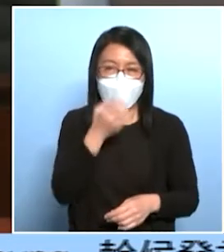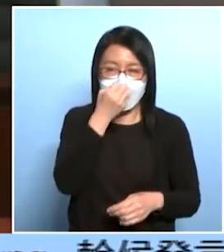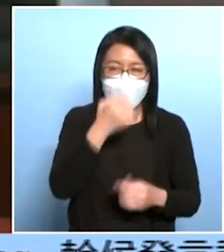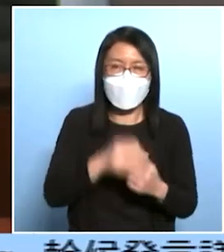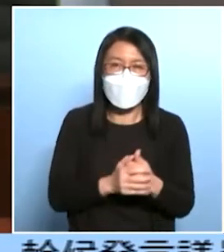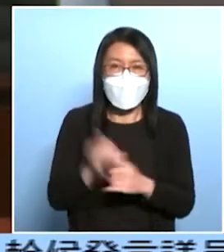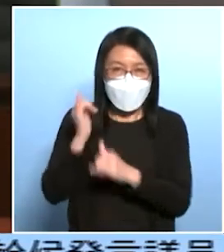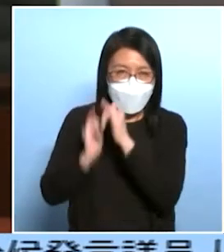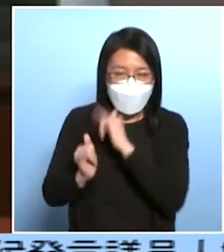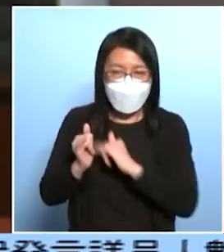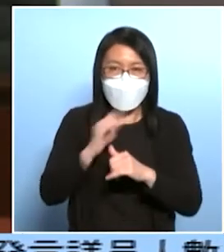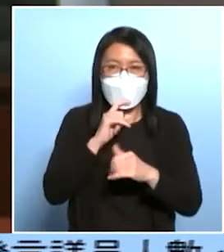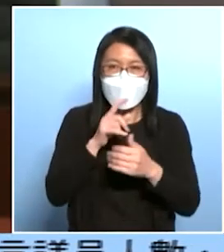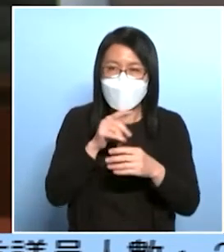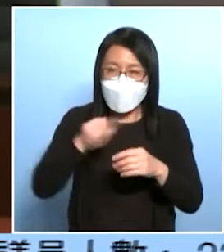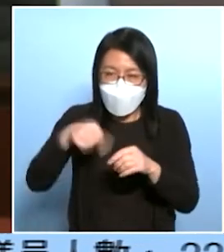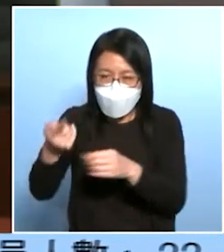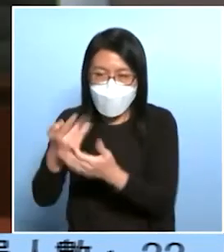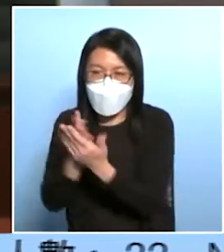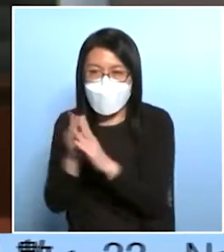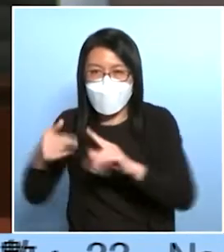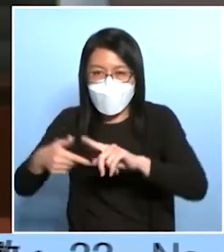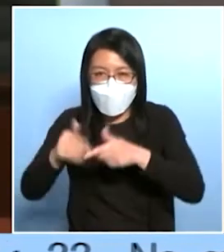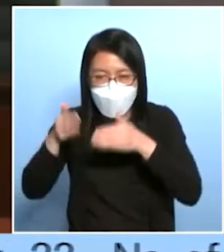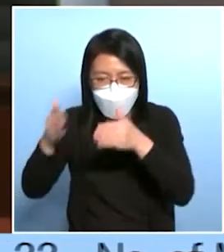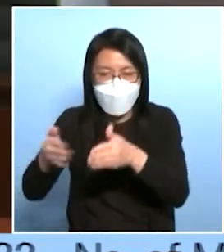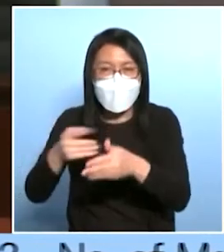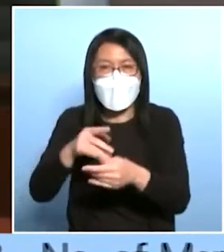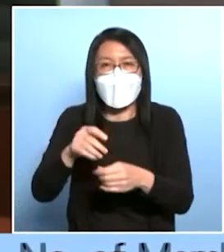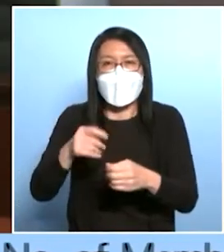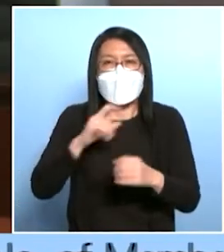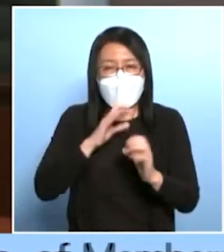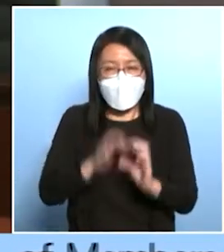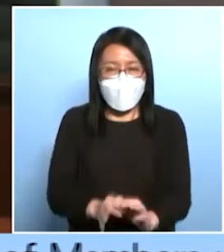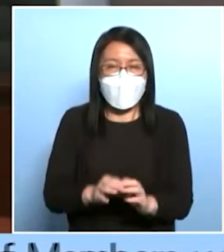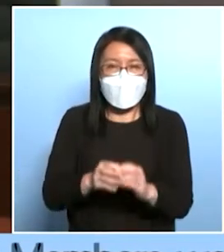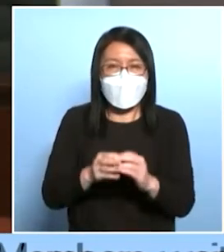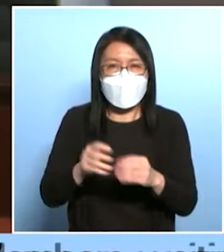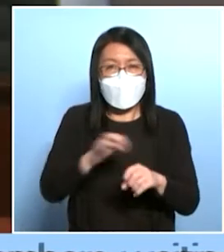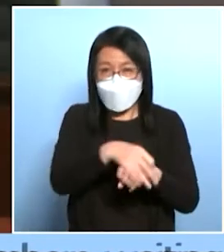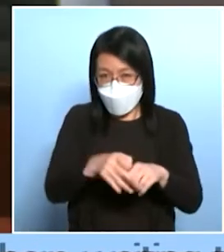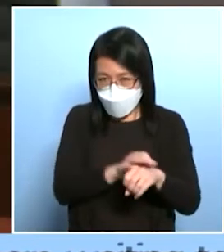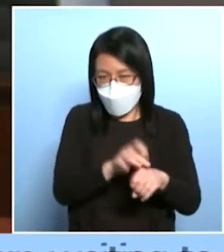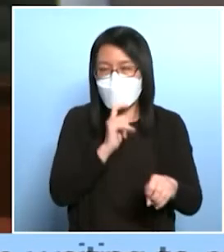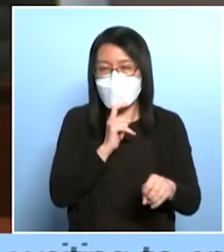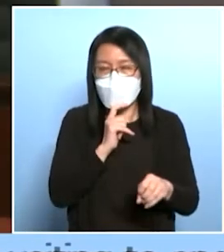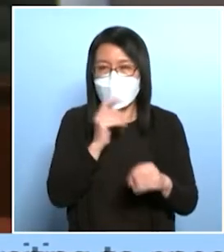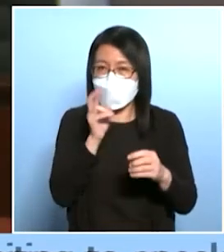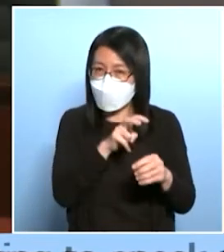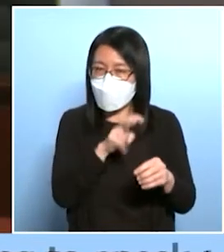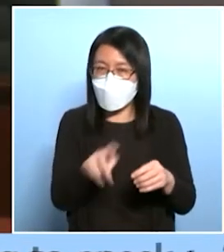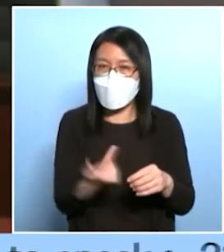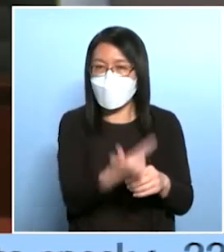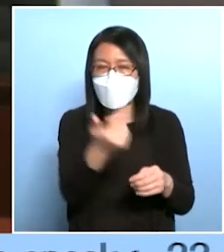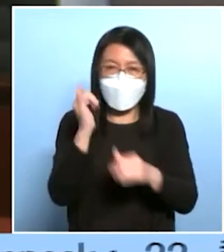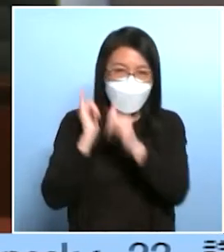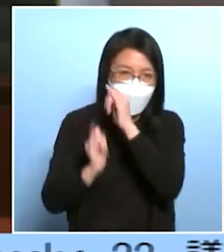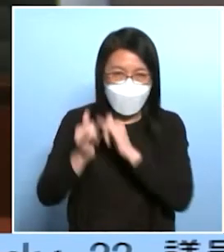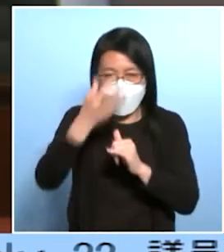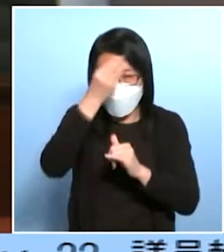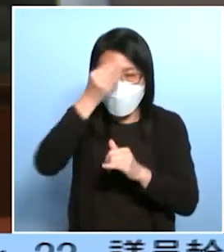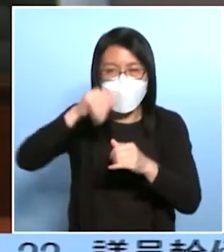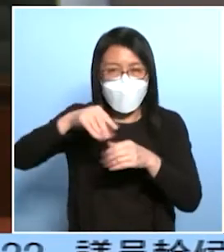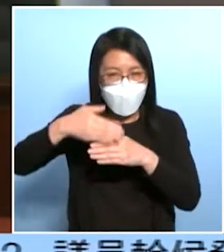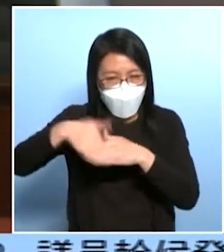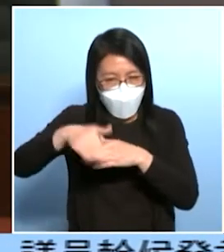傳統術科以外的出路是很有關係的。放眼其他地區，我們其實可以見到很多傳統學術以外的可